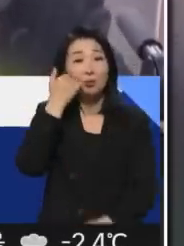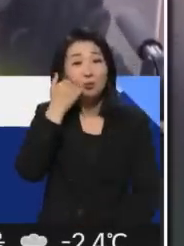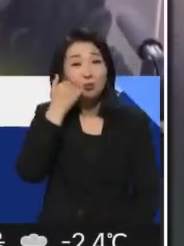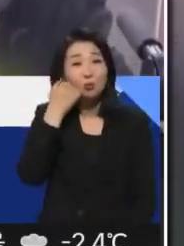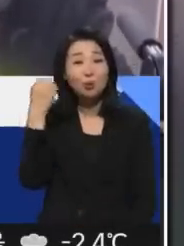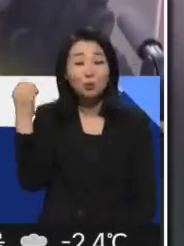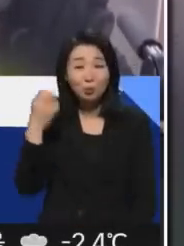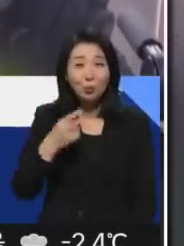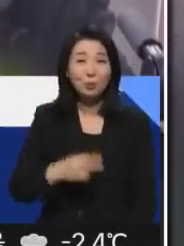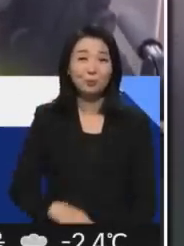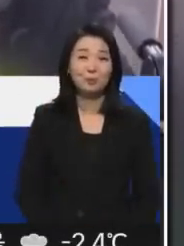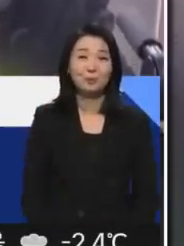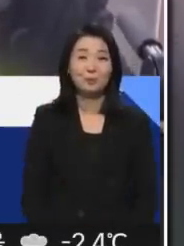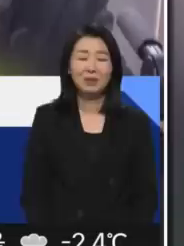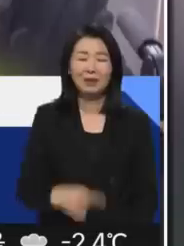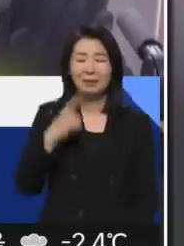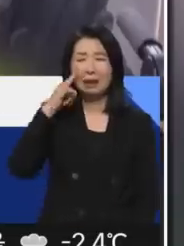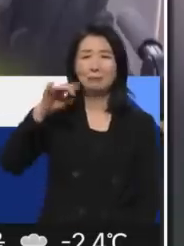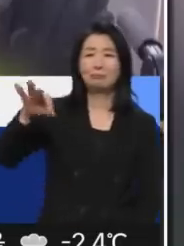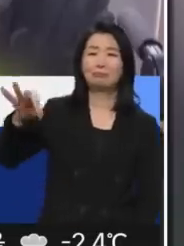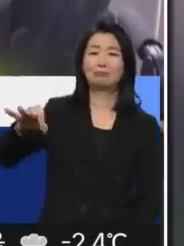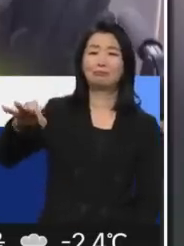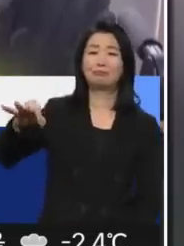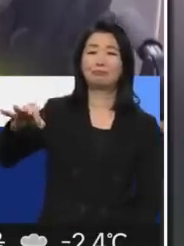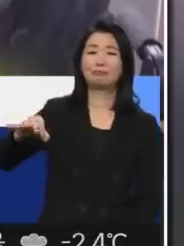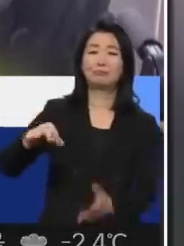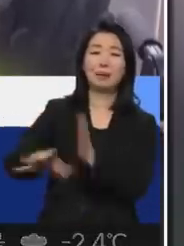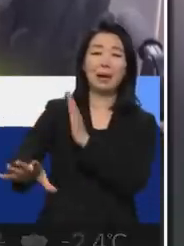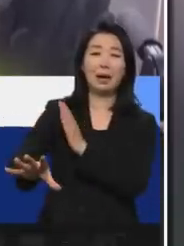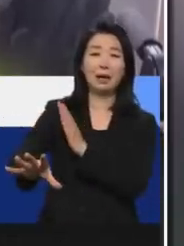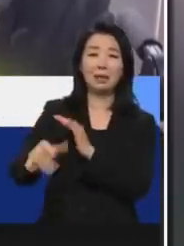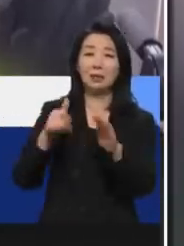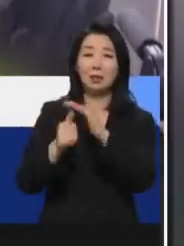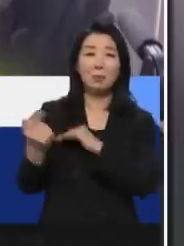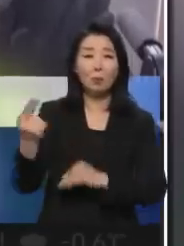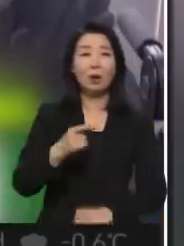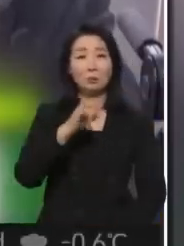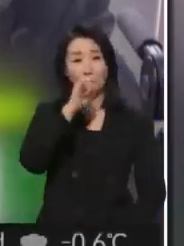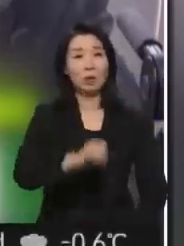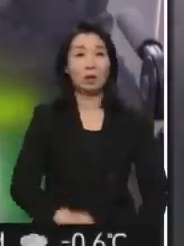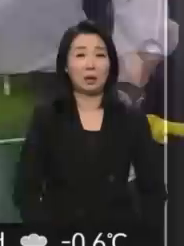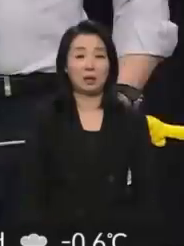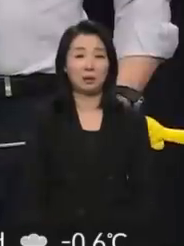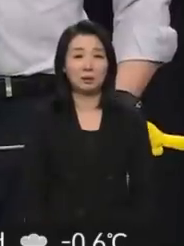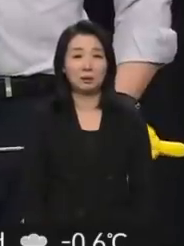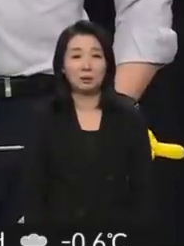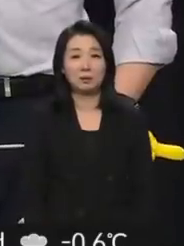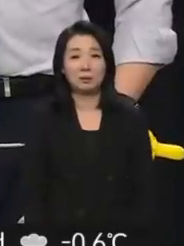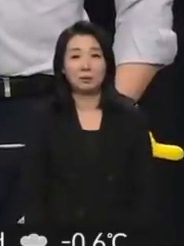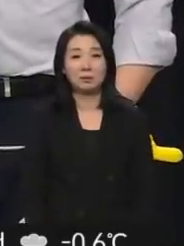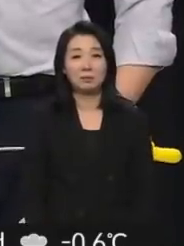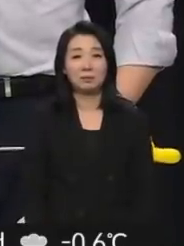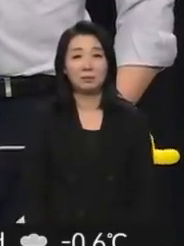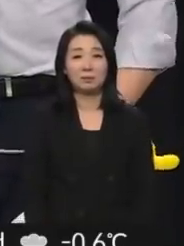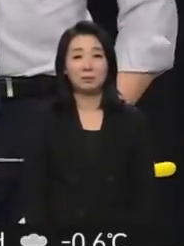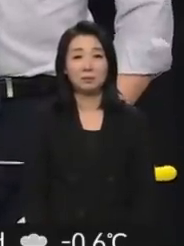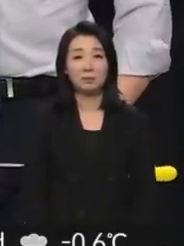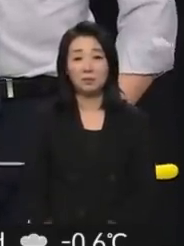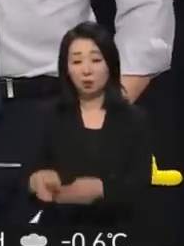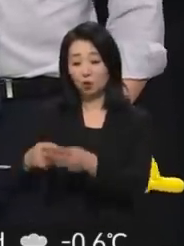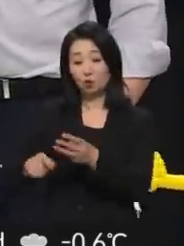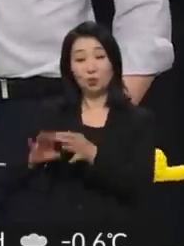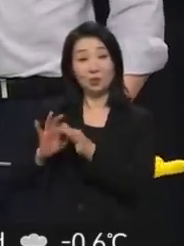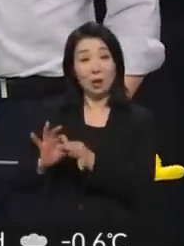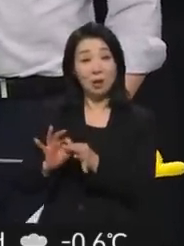이 속칭. 가장 꼴보수 당대표가 나오면 제일 좋은 거 아니겠습니까? 그래서일까요? 이 친윤계